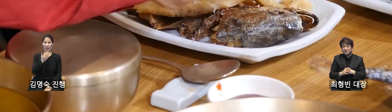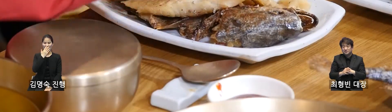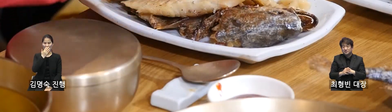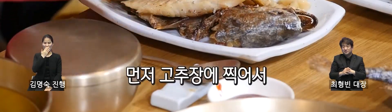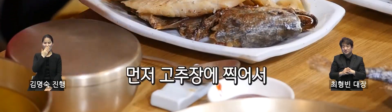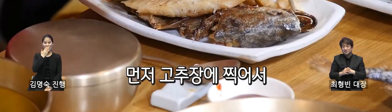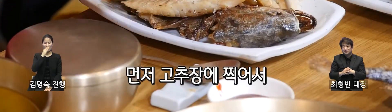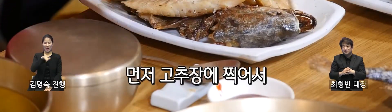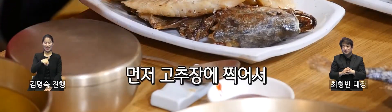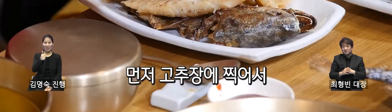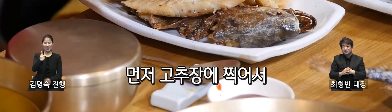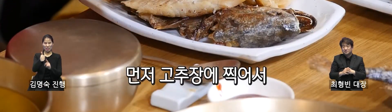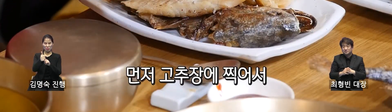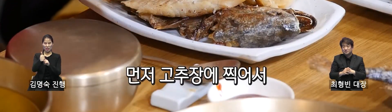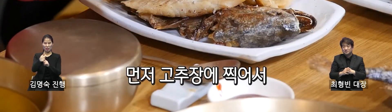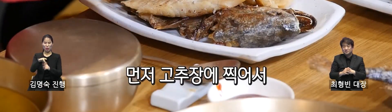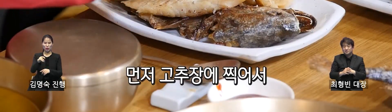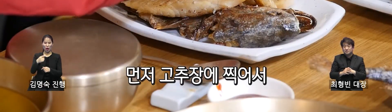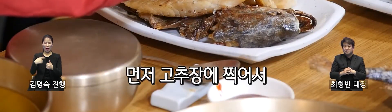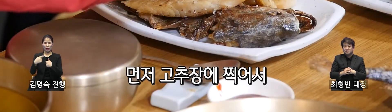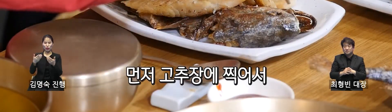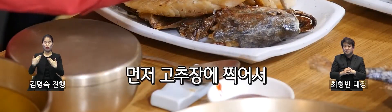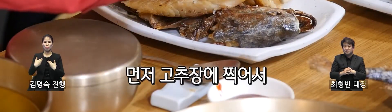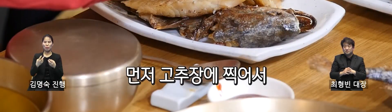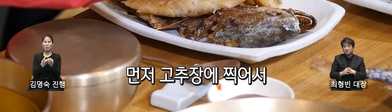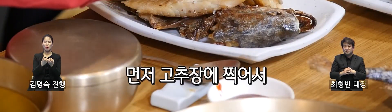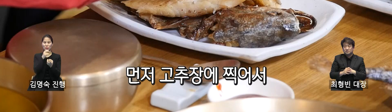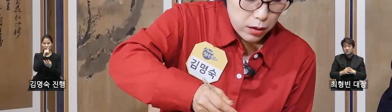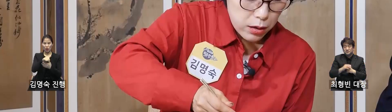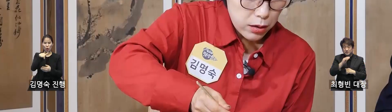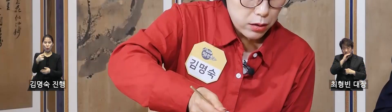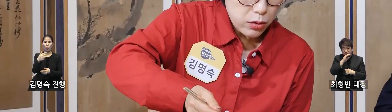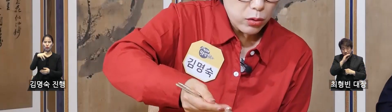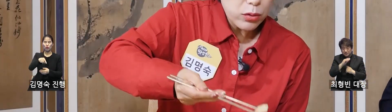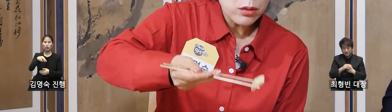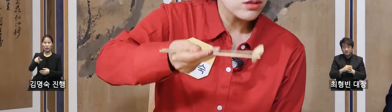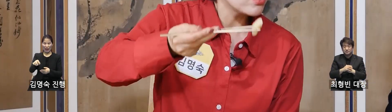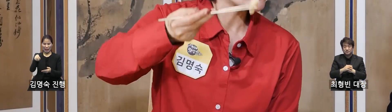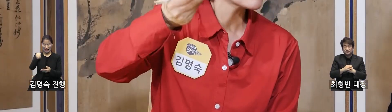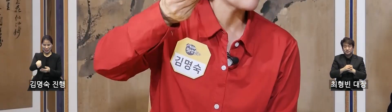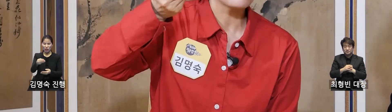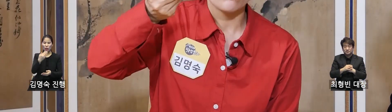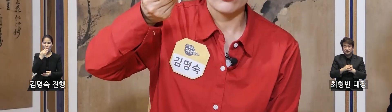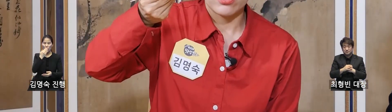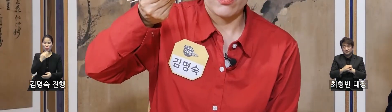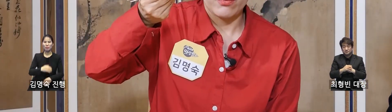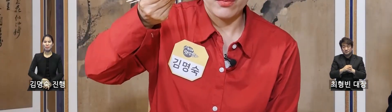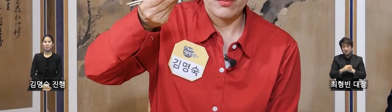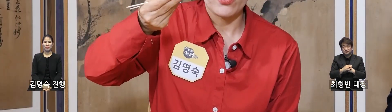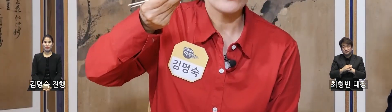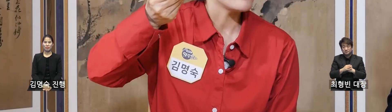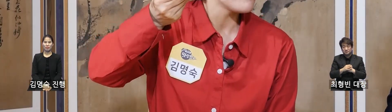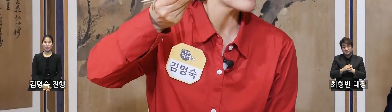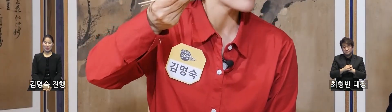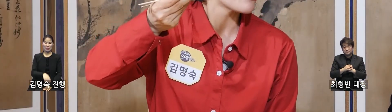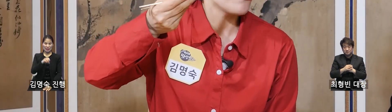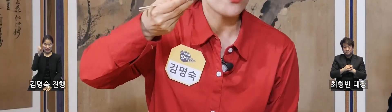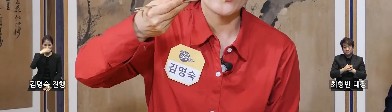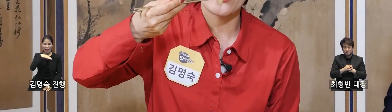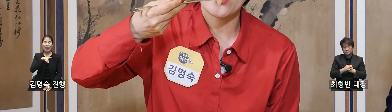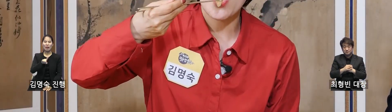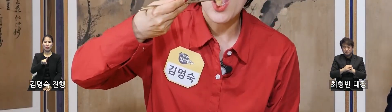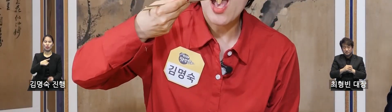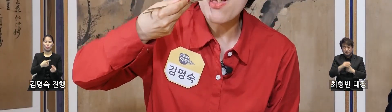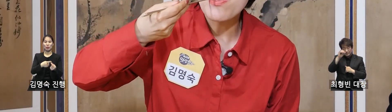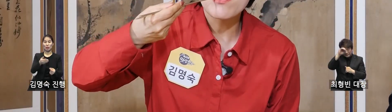고추 정의 찍어서 한번 먹어보라고 하셨는데요 그렇죠 한번 전 5.2 11 1 범해 음 그냥 쌩